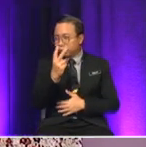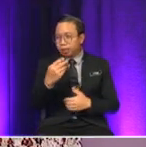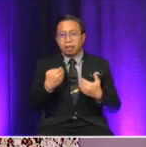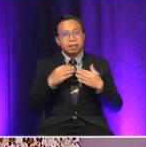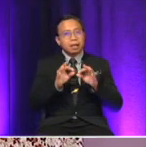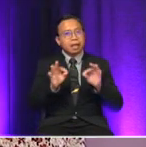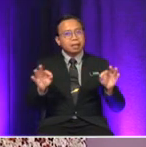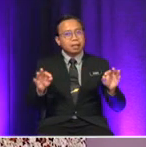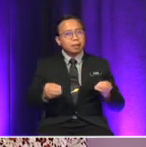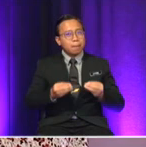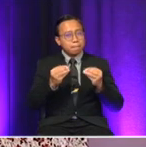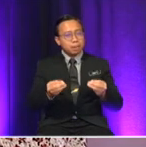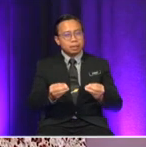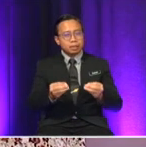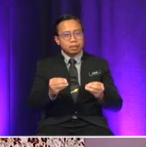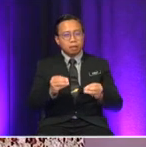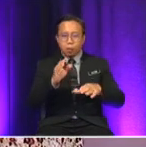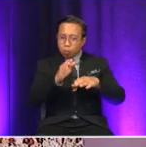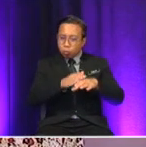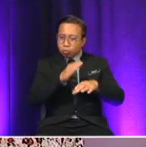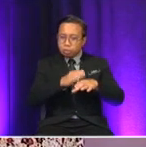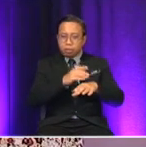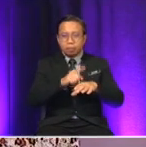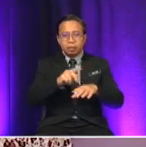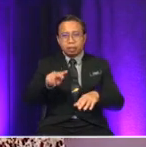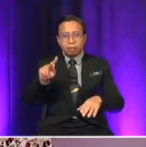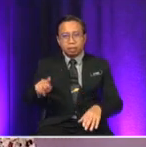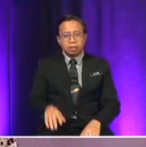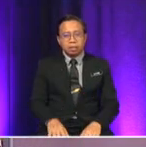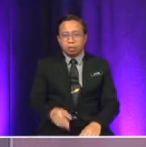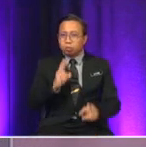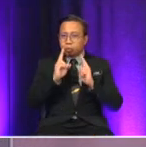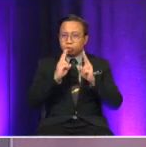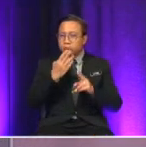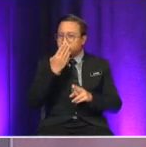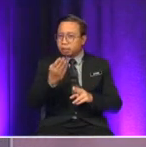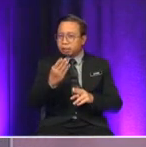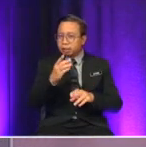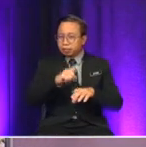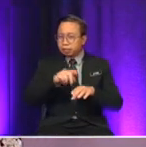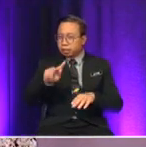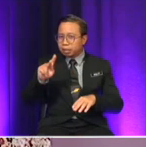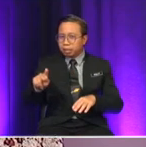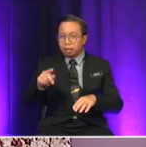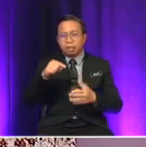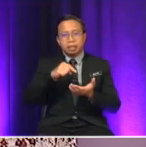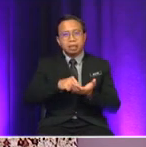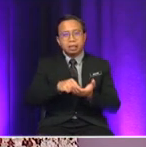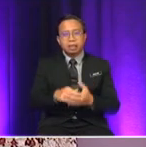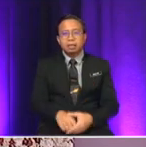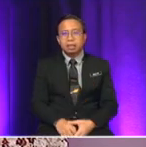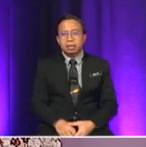ayat memberi pujian kepada kanak-kanak dan mengucapkan terima kasih kepada kanak-kanak, ini kebiasaannya